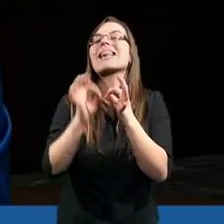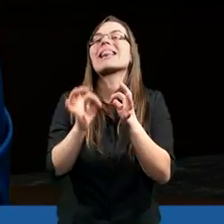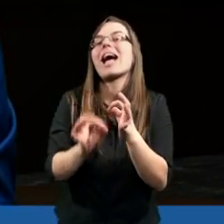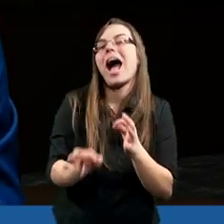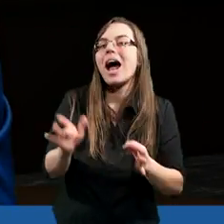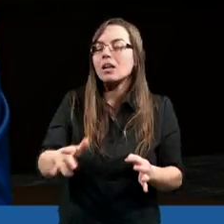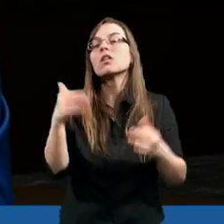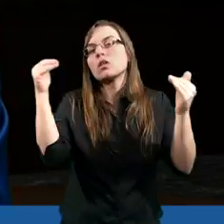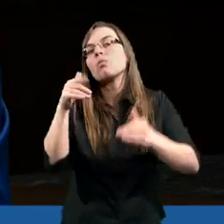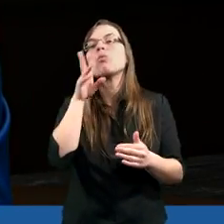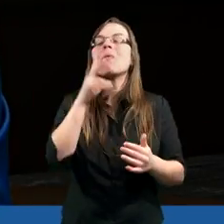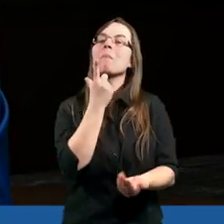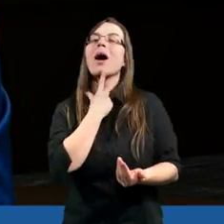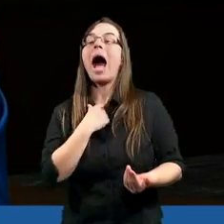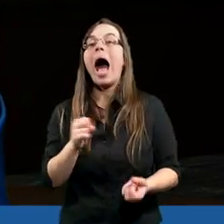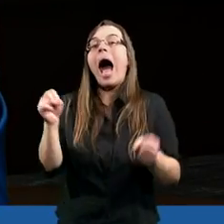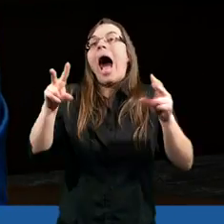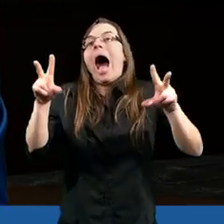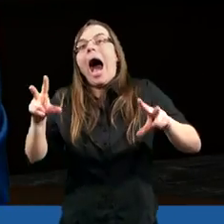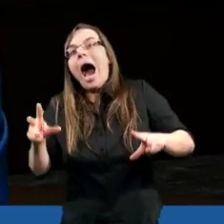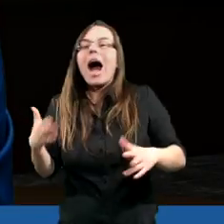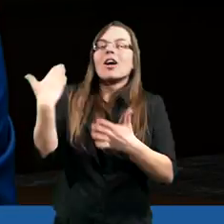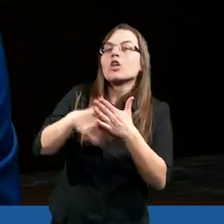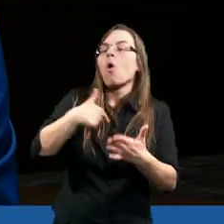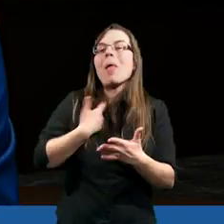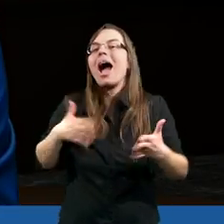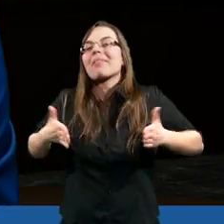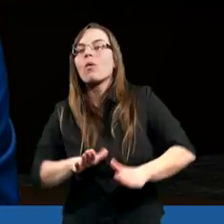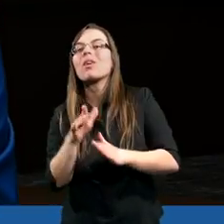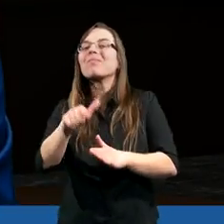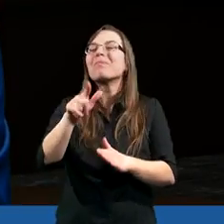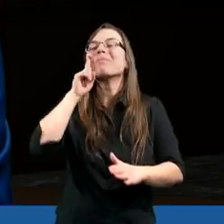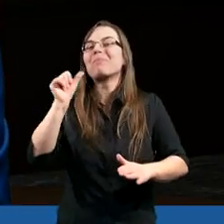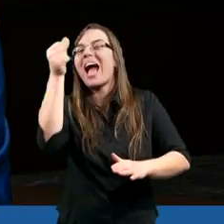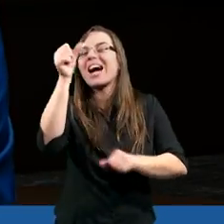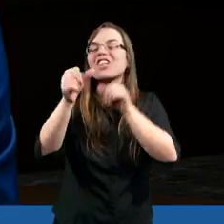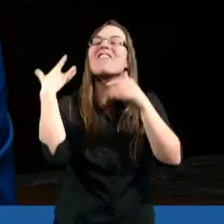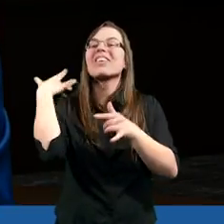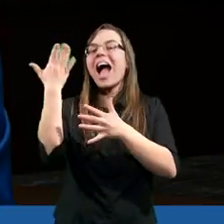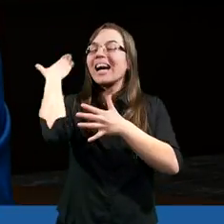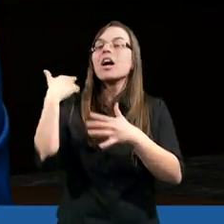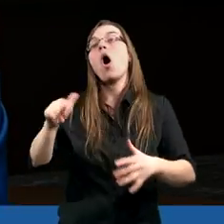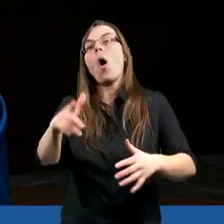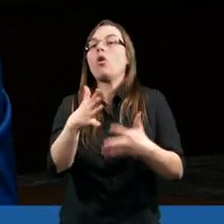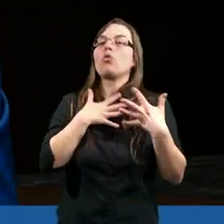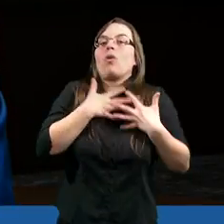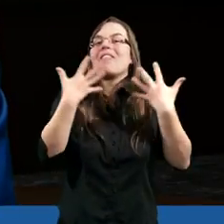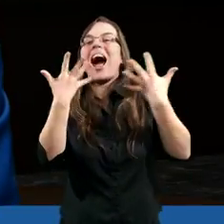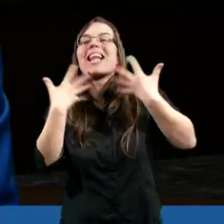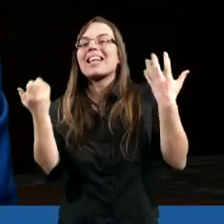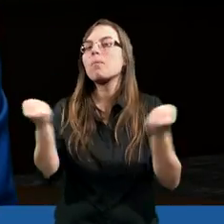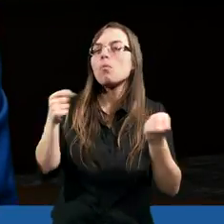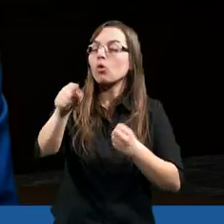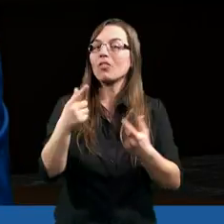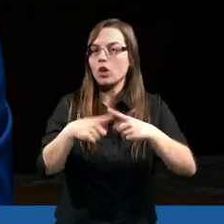I wtedy mogłoby się zrodzić takie pragnienie, ach, szkoda, że się nie urodziłem w tym pierwszym wieku. Wtedy to był kościół. Ale jakbyśmy tak